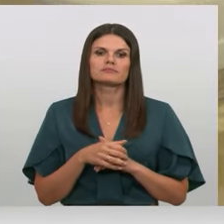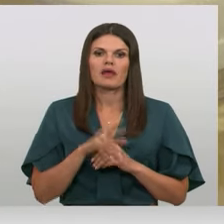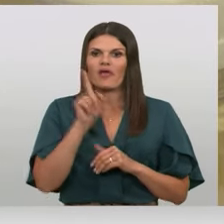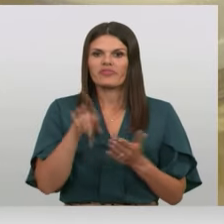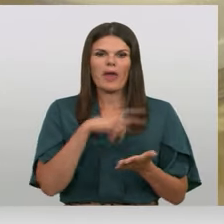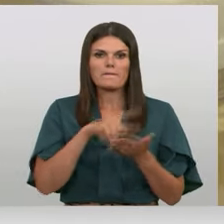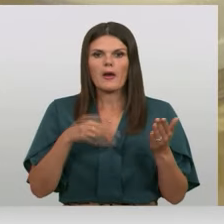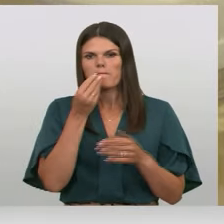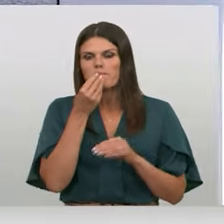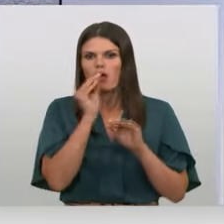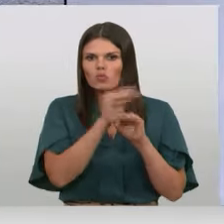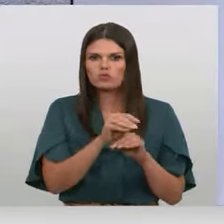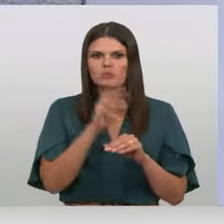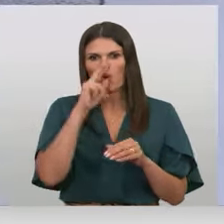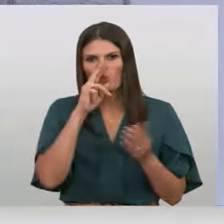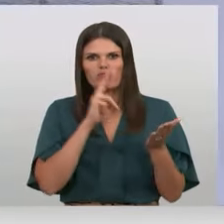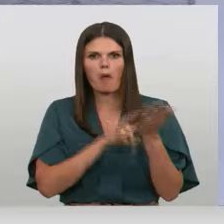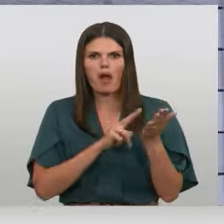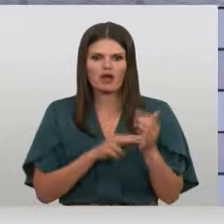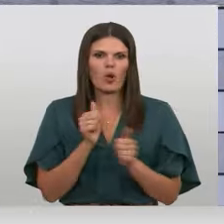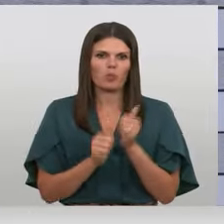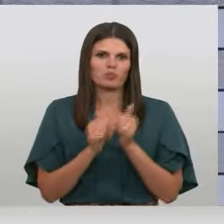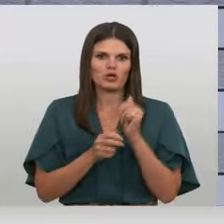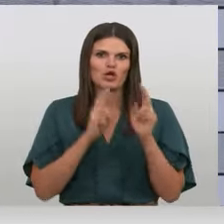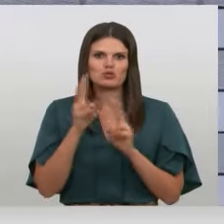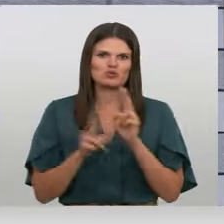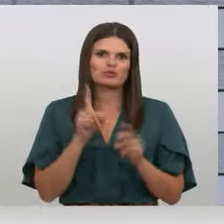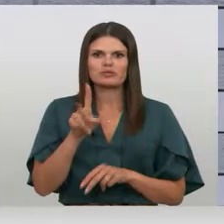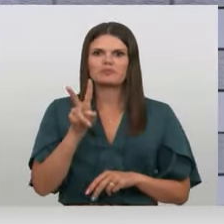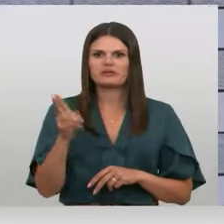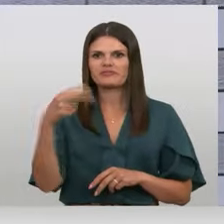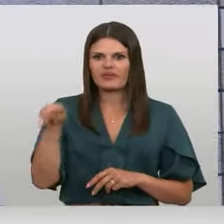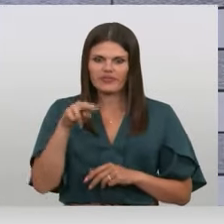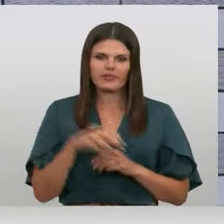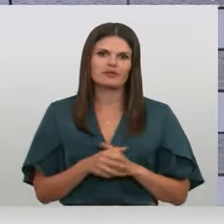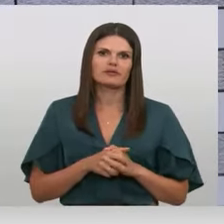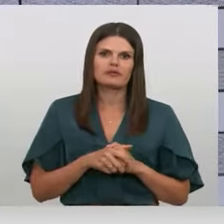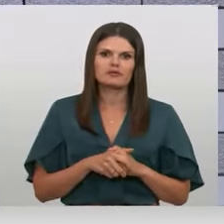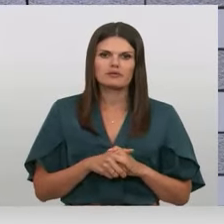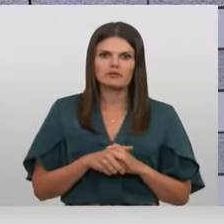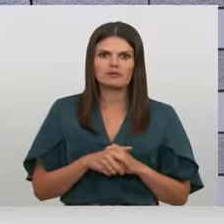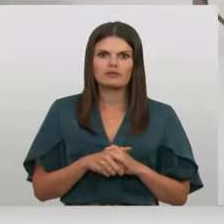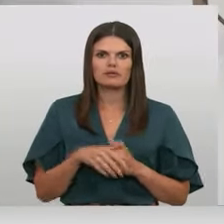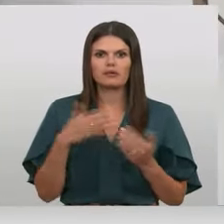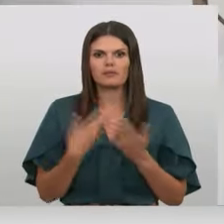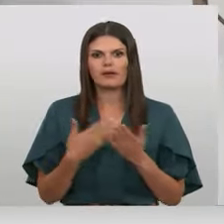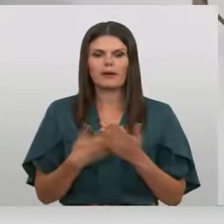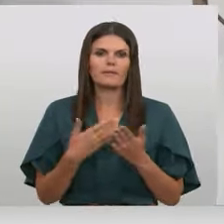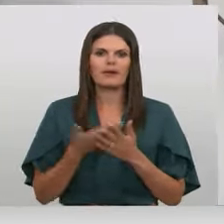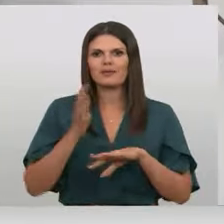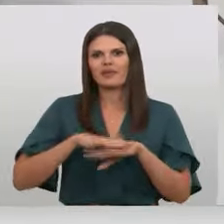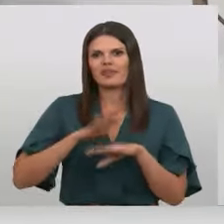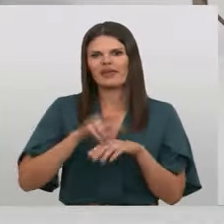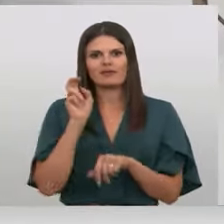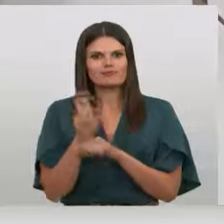uzglabāšana, kļūdas tās marķējumā ir biežas sūdzības pārtikas un veterinārijā dienestā. Tas arī ir, kad aizdodās uz kādiem